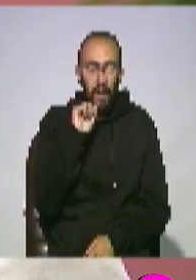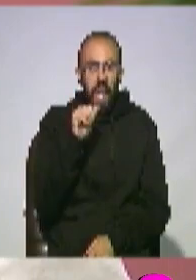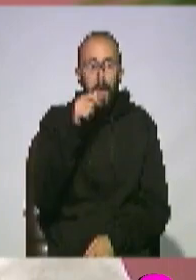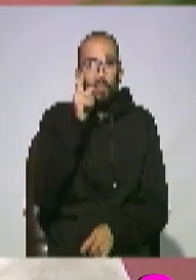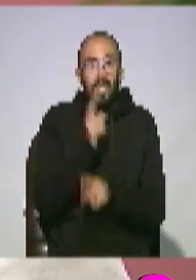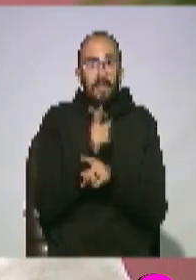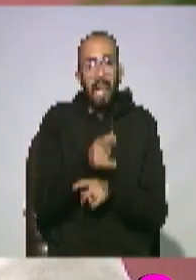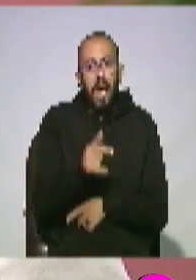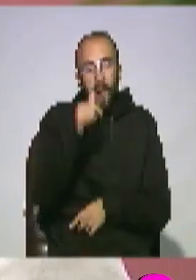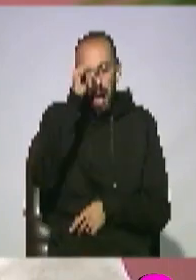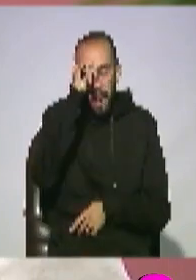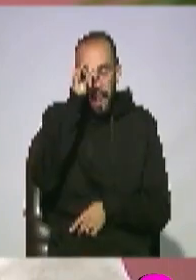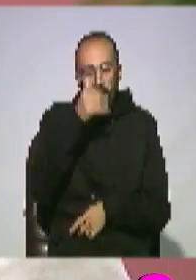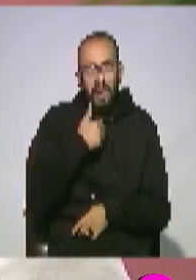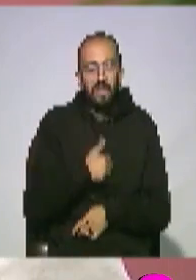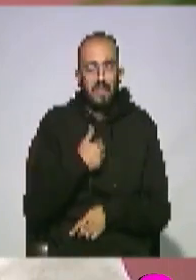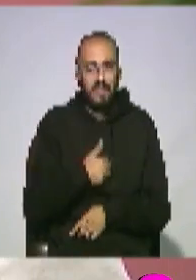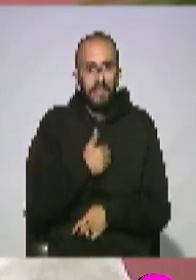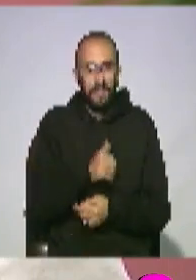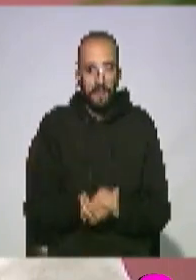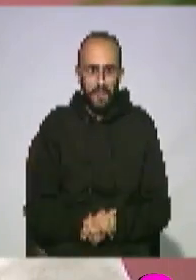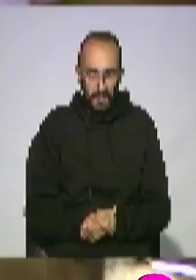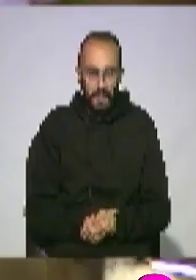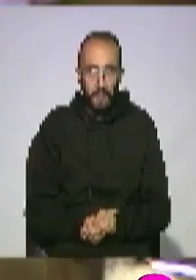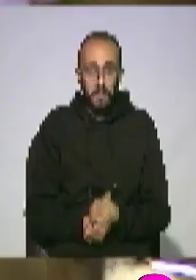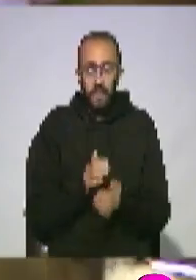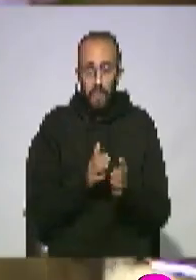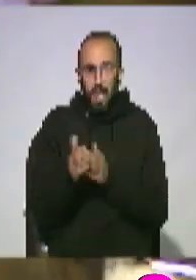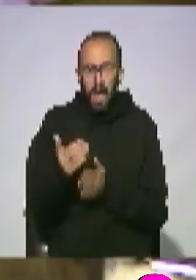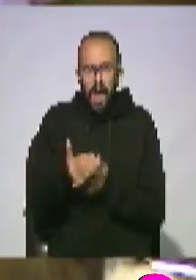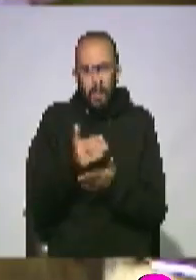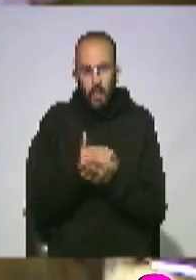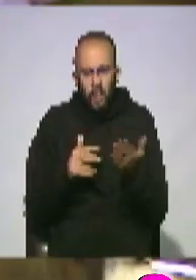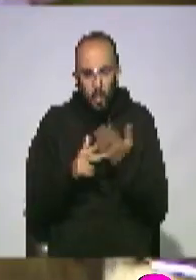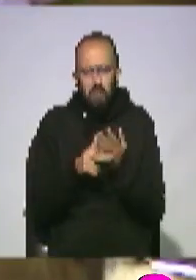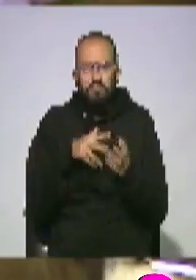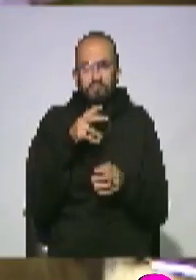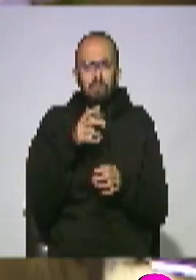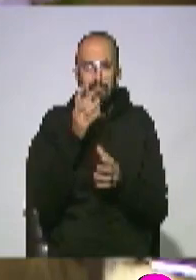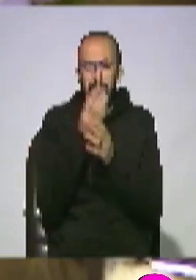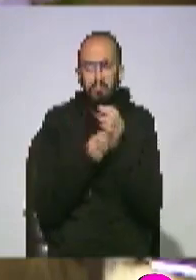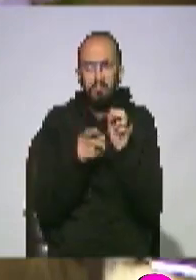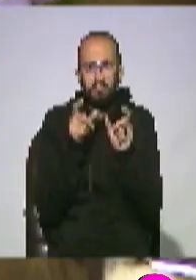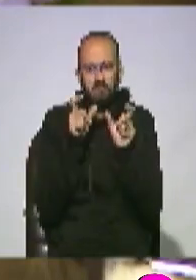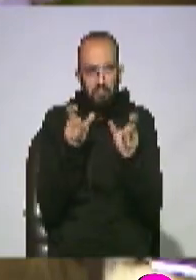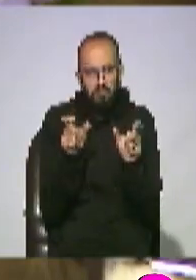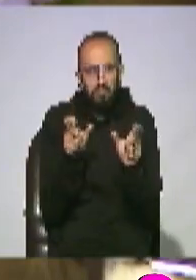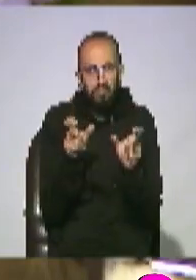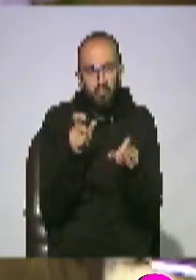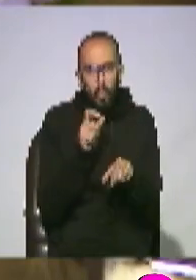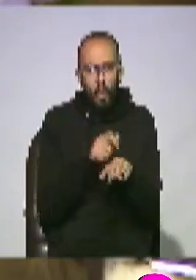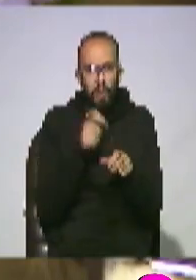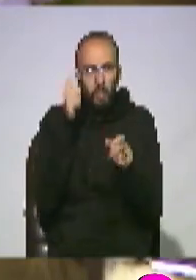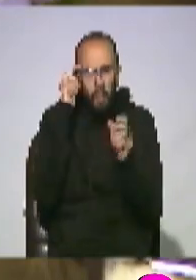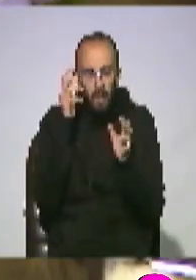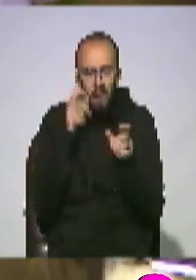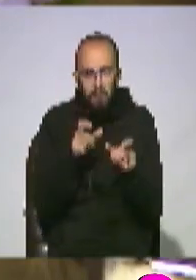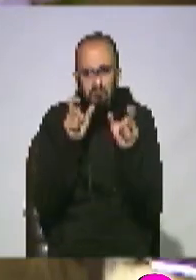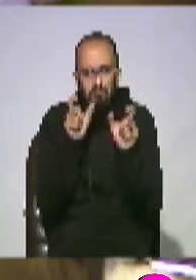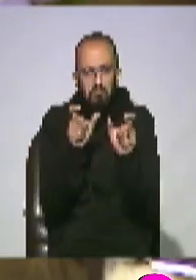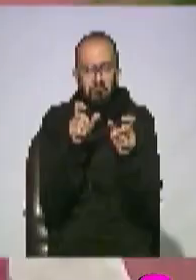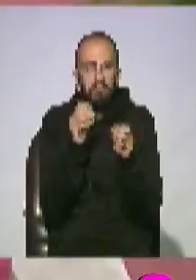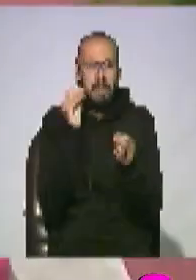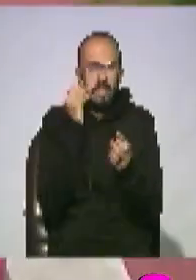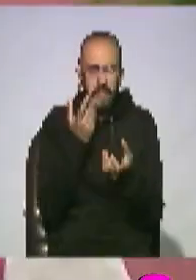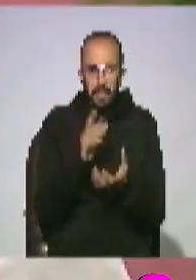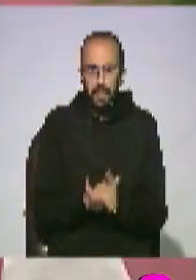علم النفس السلوكي، منورانا يا دكتور. قبل الفاصل كلمتينا عن تحصين المراهق في ظل الحاجات اللي بيمر بيها الأبناء المجتمع. عموما